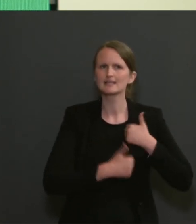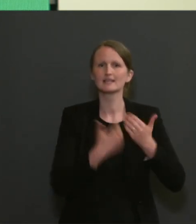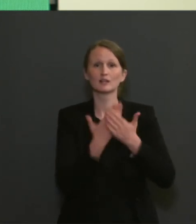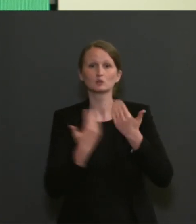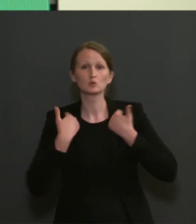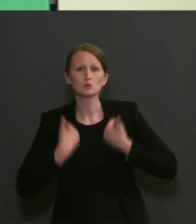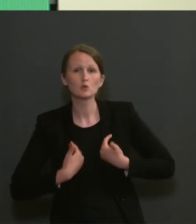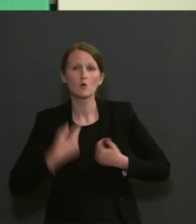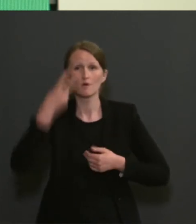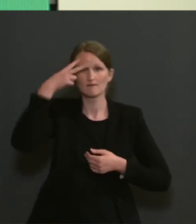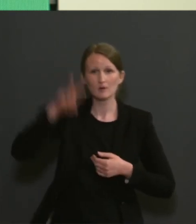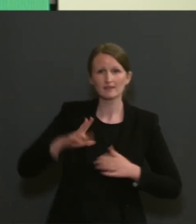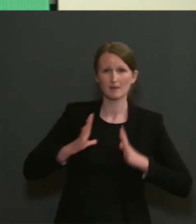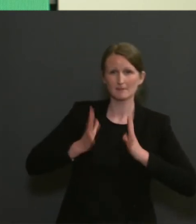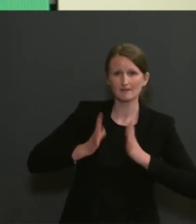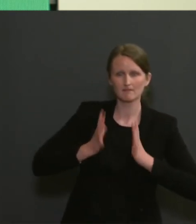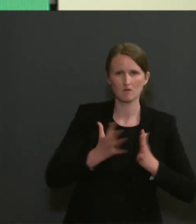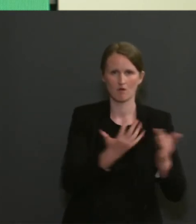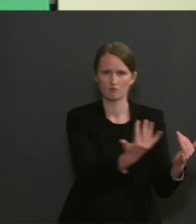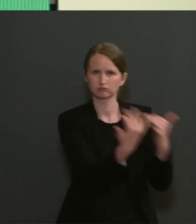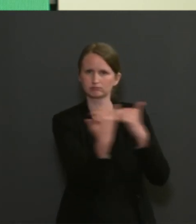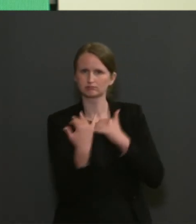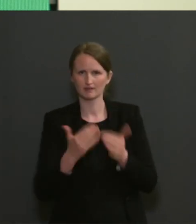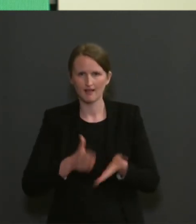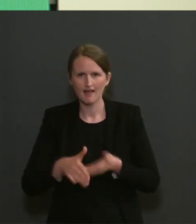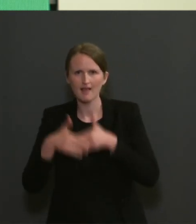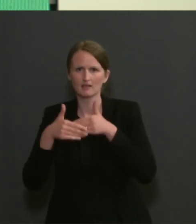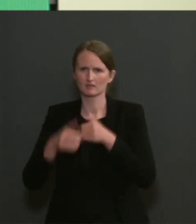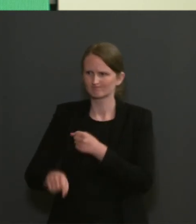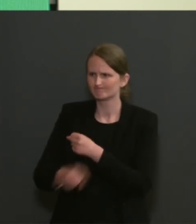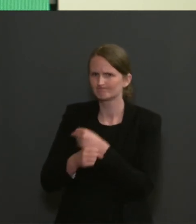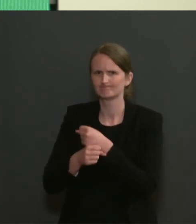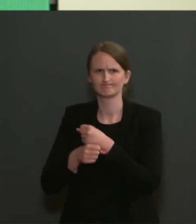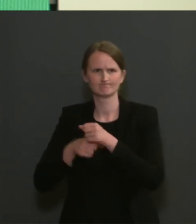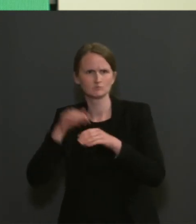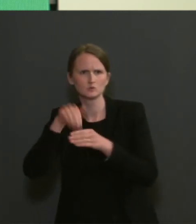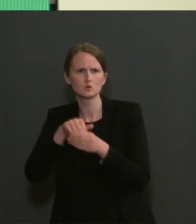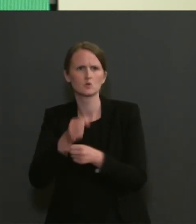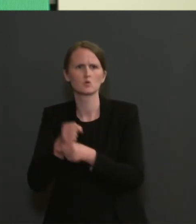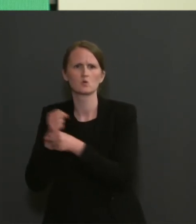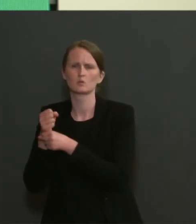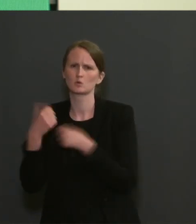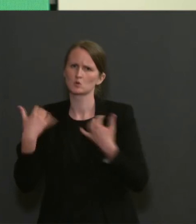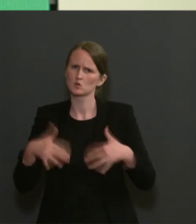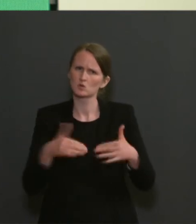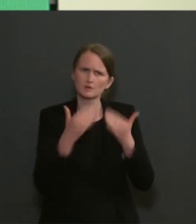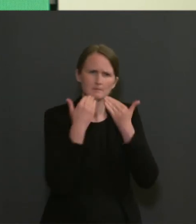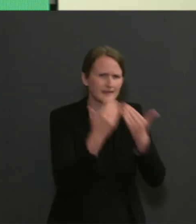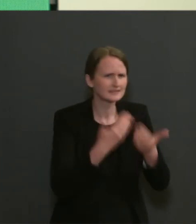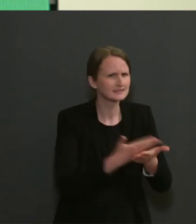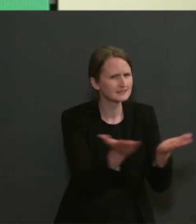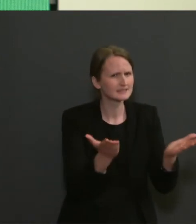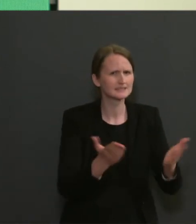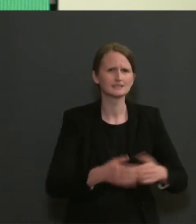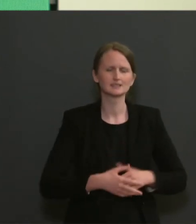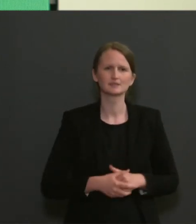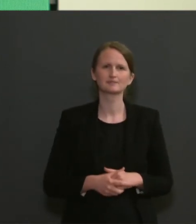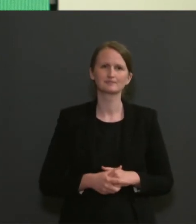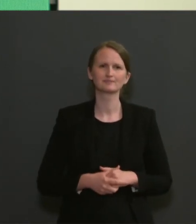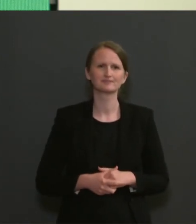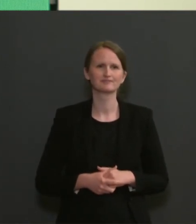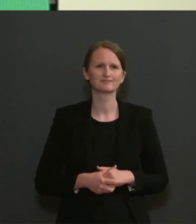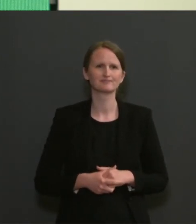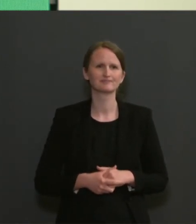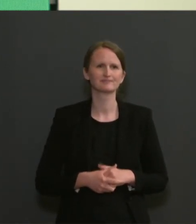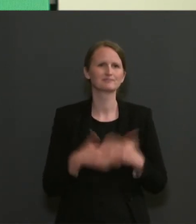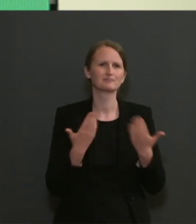et nous les remercions pour cet appoint tout à fait important. Pour finir, nous allons aborder,